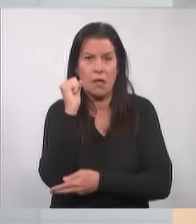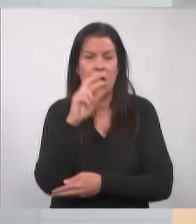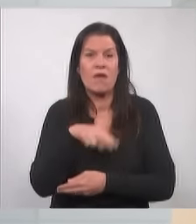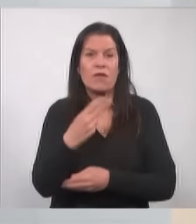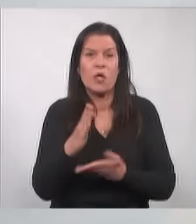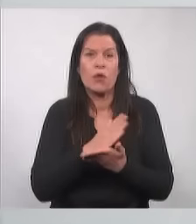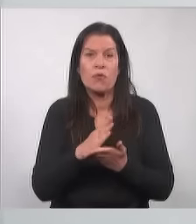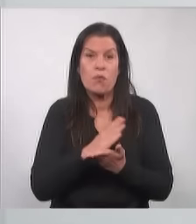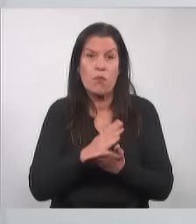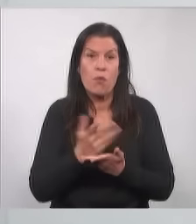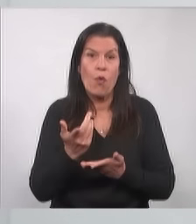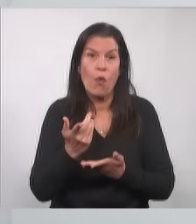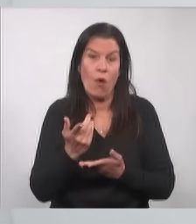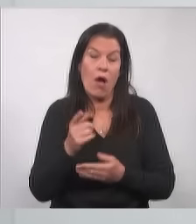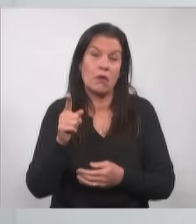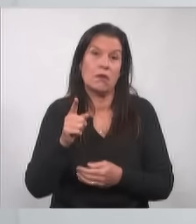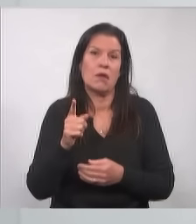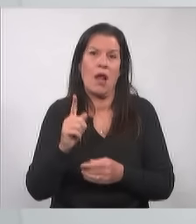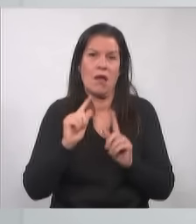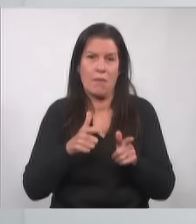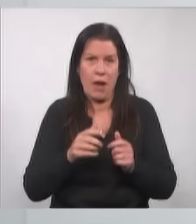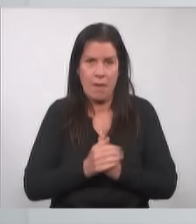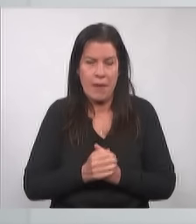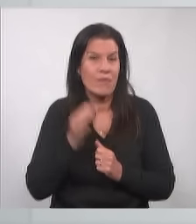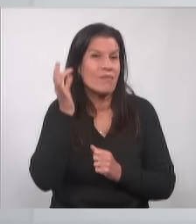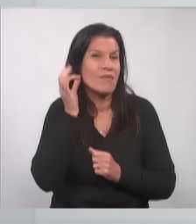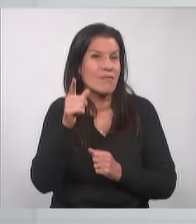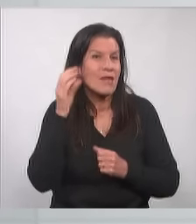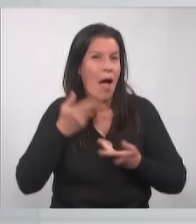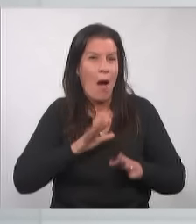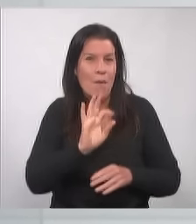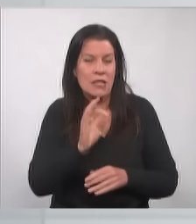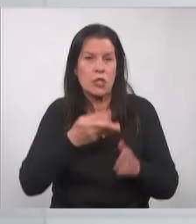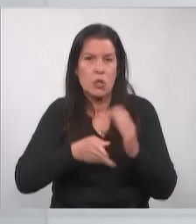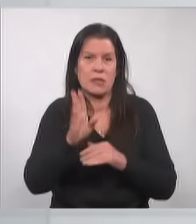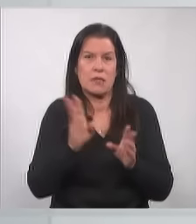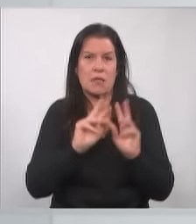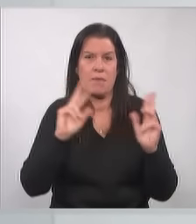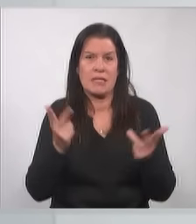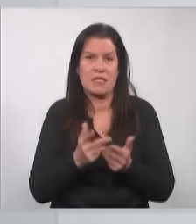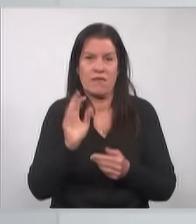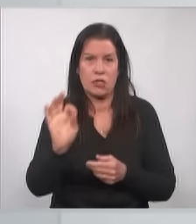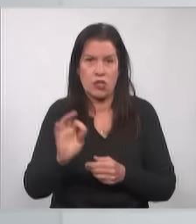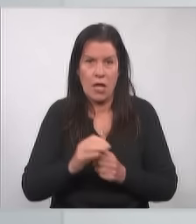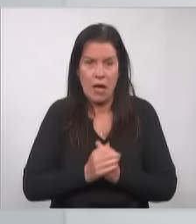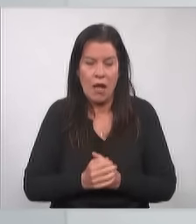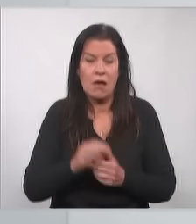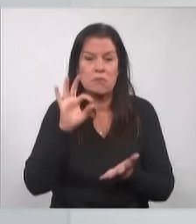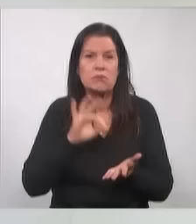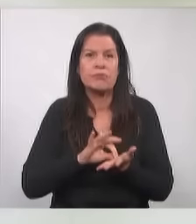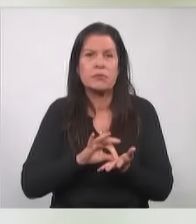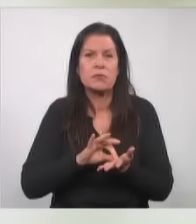תרחיש שומר החומות. ליאל יוצאת עם הצוות שלה לעוטף, אבל אז מתקבלת הודעה בקשר שמשנה